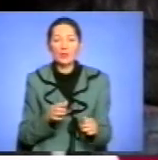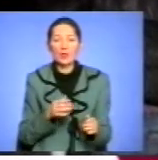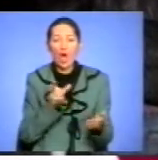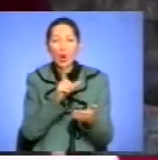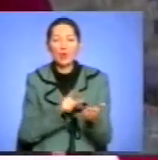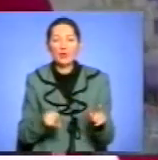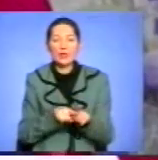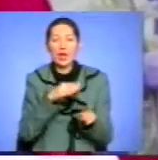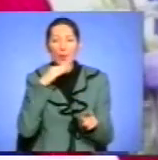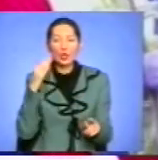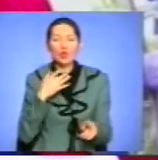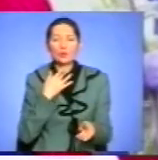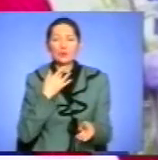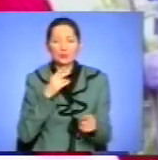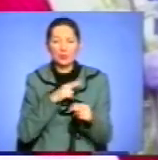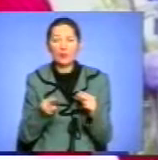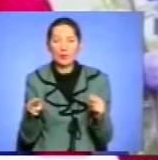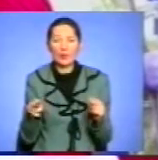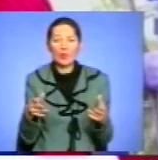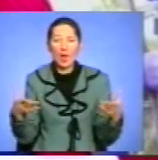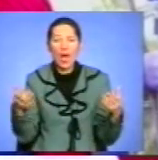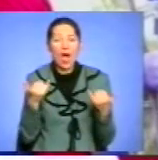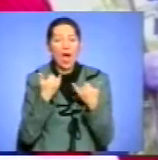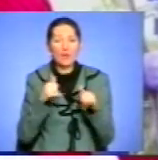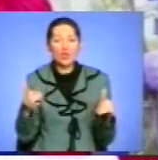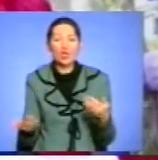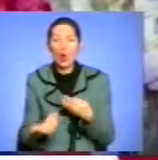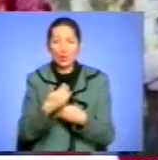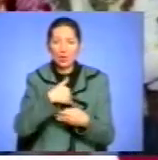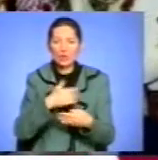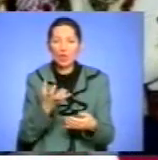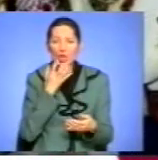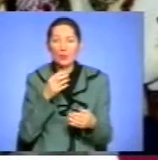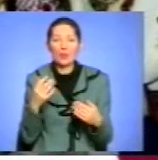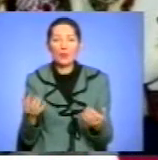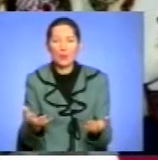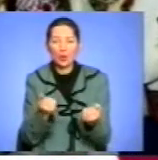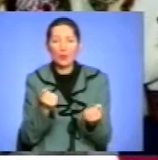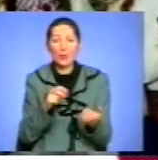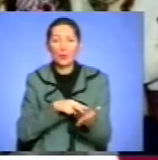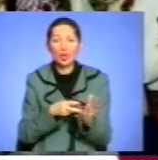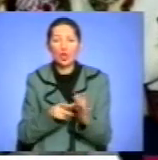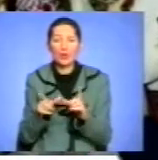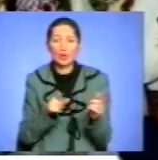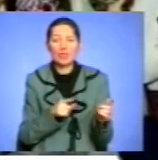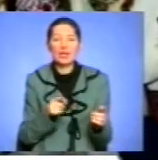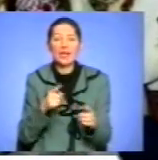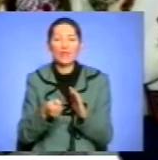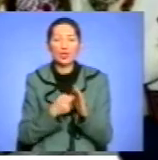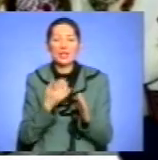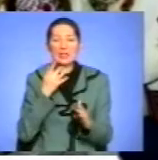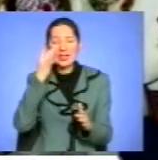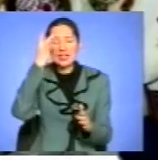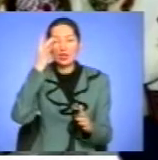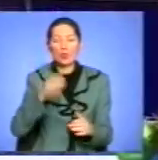ж захрипали. Вражені гостинністю і теплим прийомом обновляни планують вирушити у Донецьк і влітку.